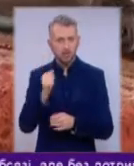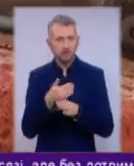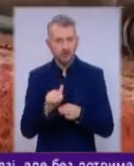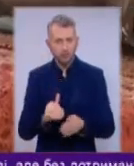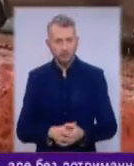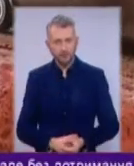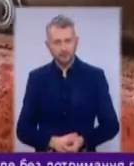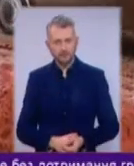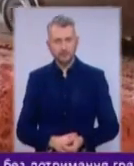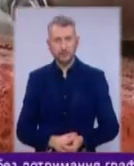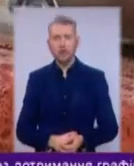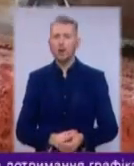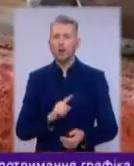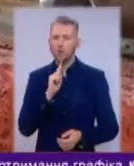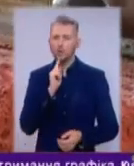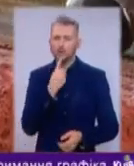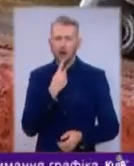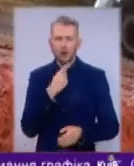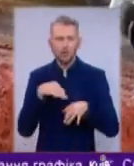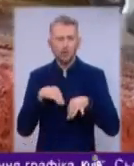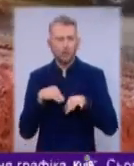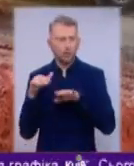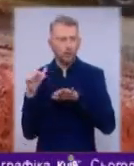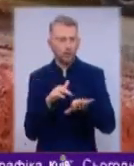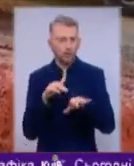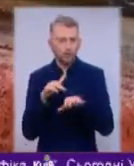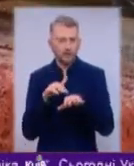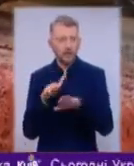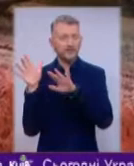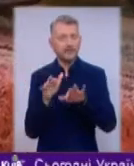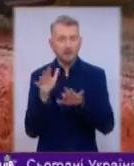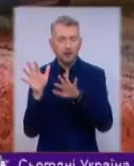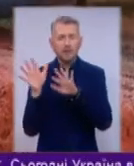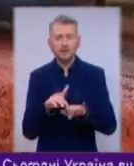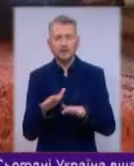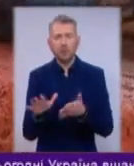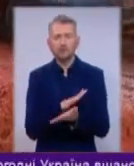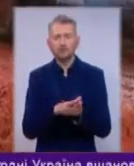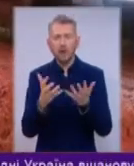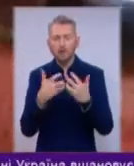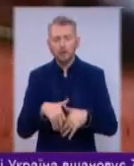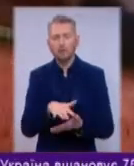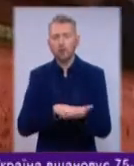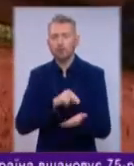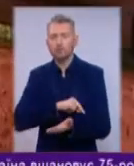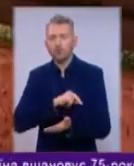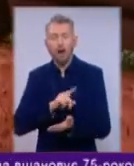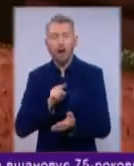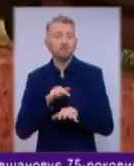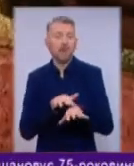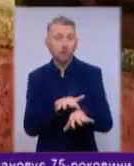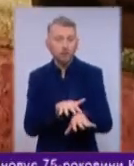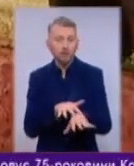частково. Ускладнює рух автомобілів сніг, снігоочисна техніка продовжує працювати, проте через затори це